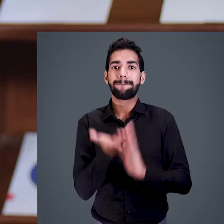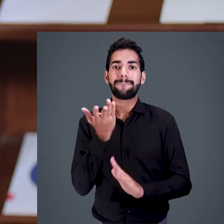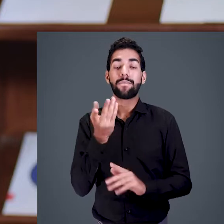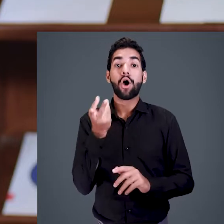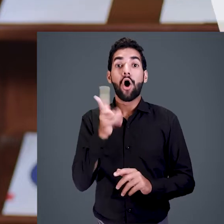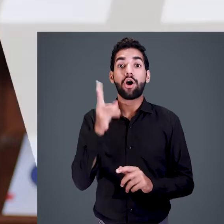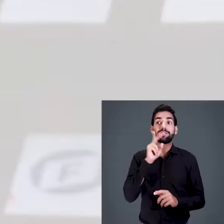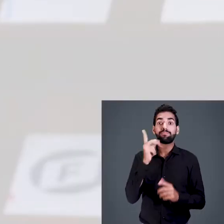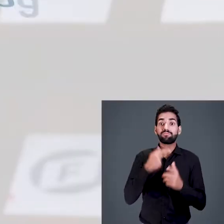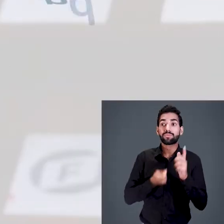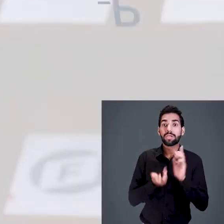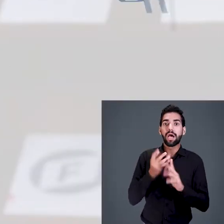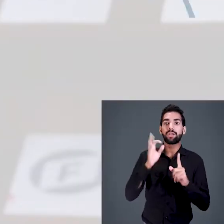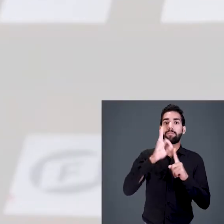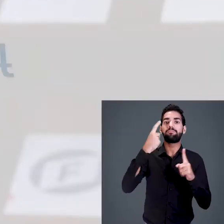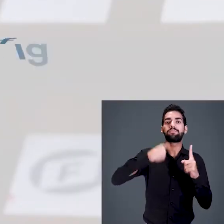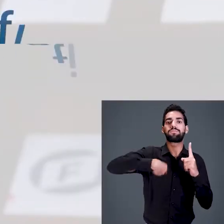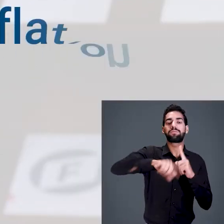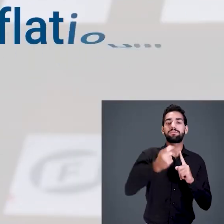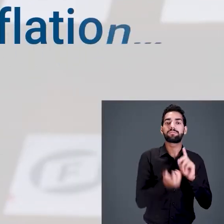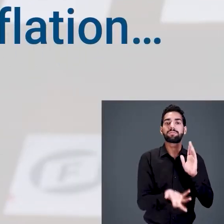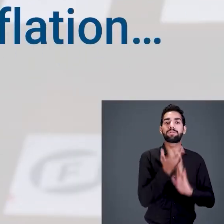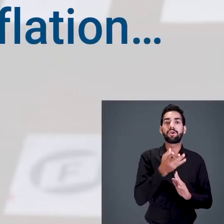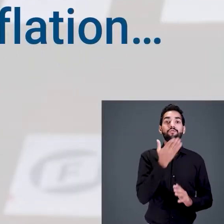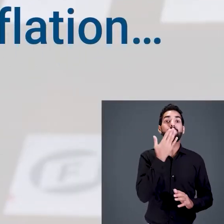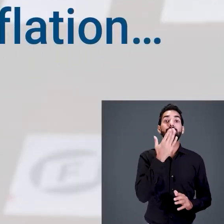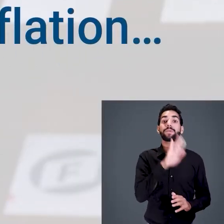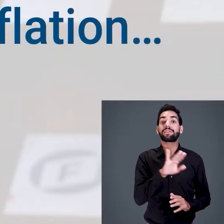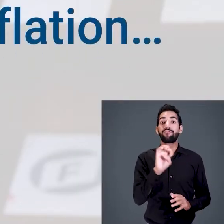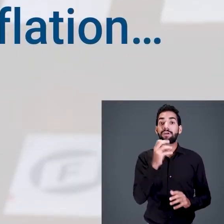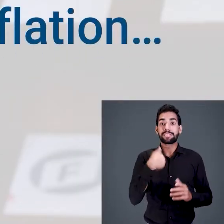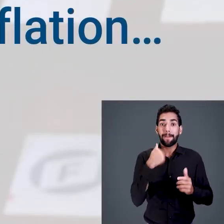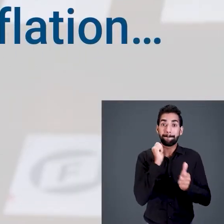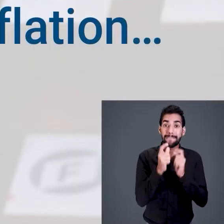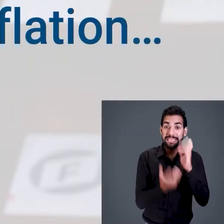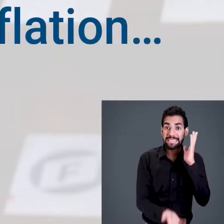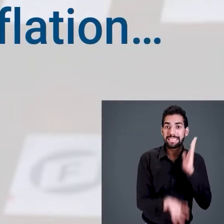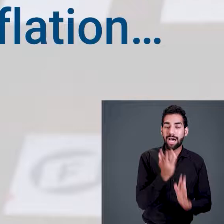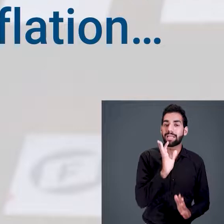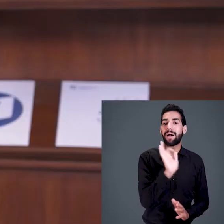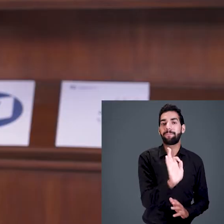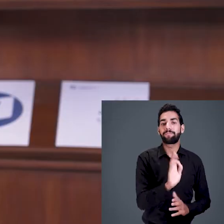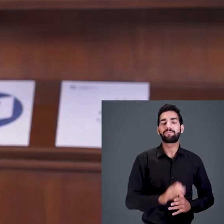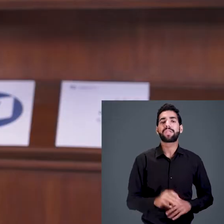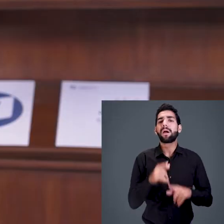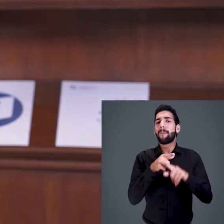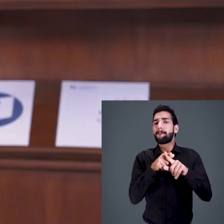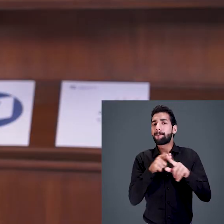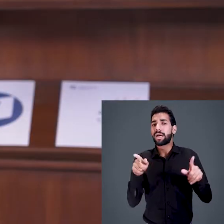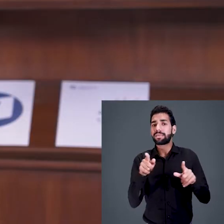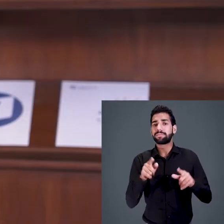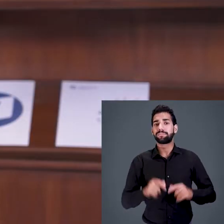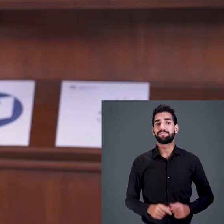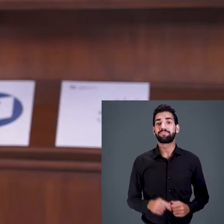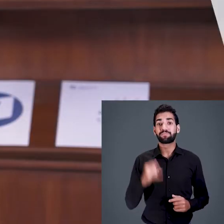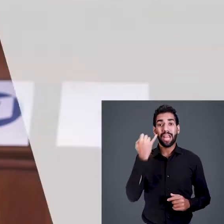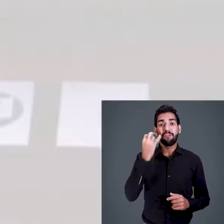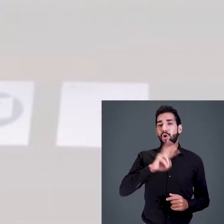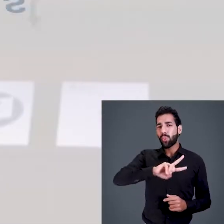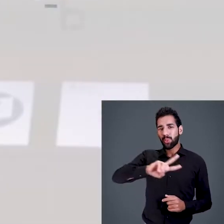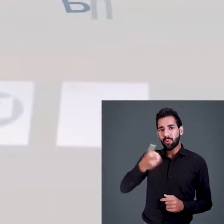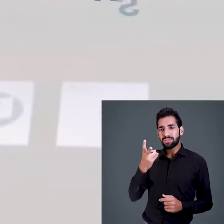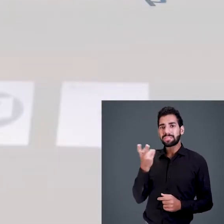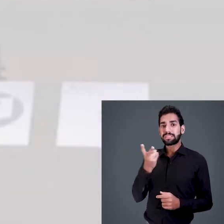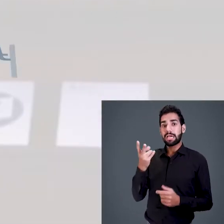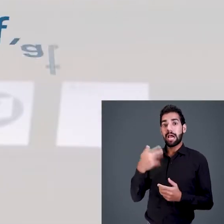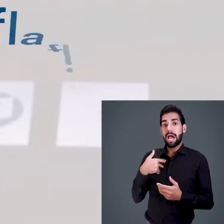بڑھنے لگ پڑیں آپ نے کہا ملک میں انفلیشن ہو گئی۔ دیٹ از اے ڈیمانڈ پل انفلیشن۔ لیکن اس کے برعکس